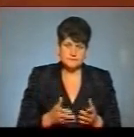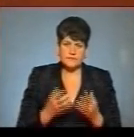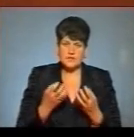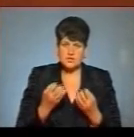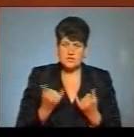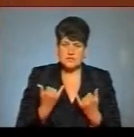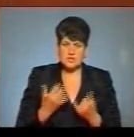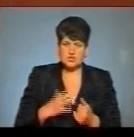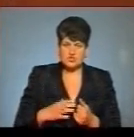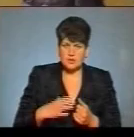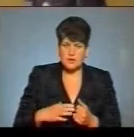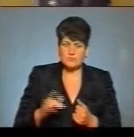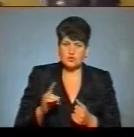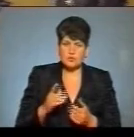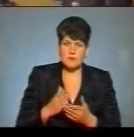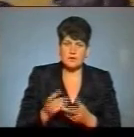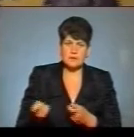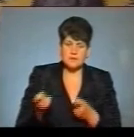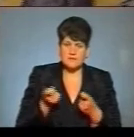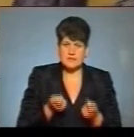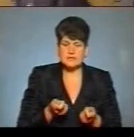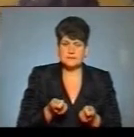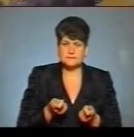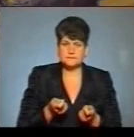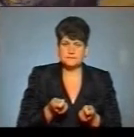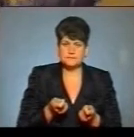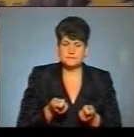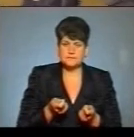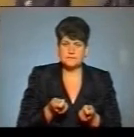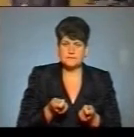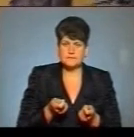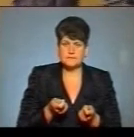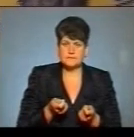ще почекаємо, що мають нам підвести,